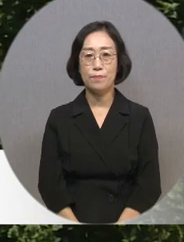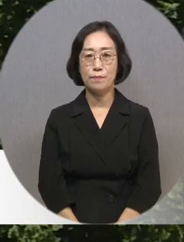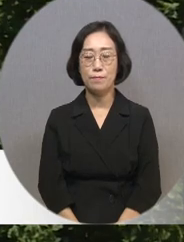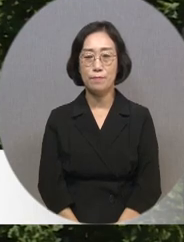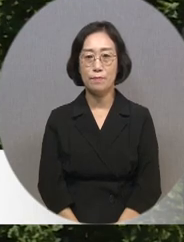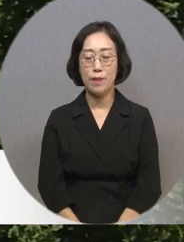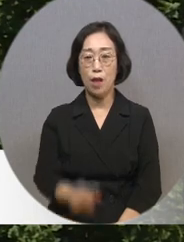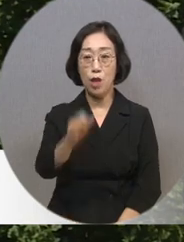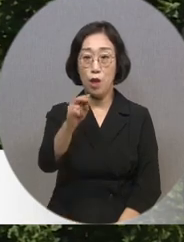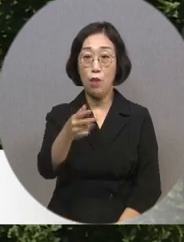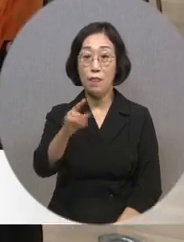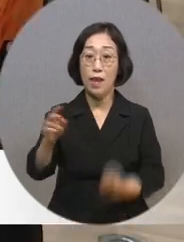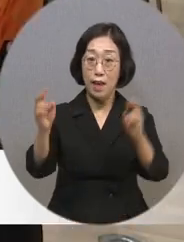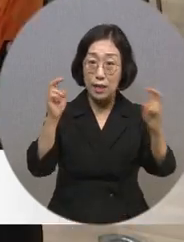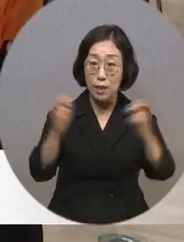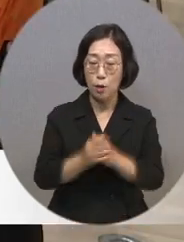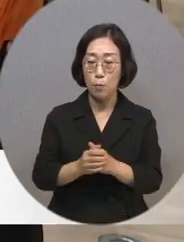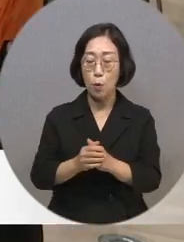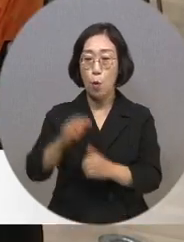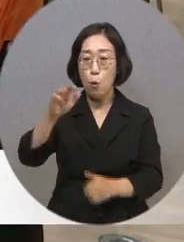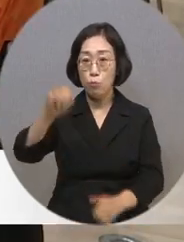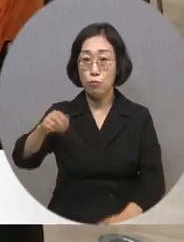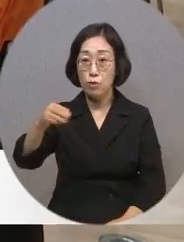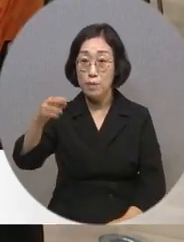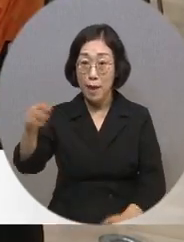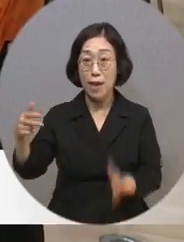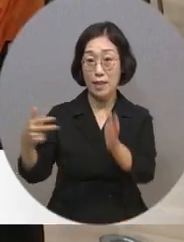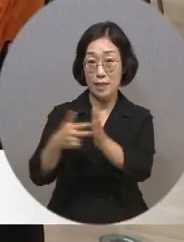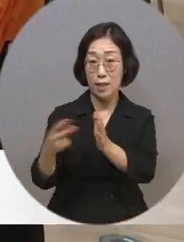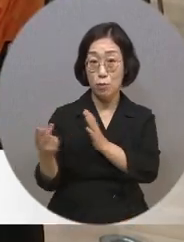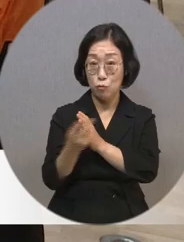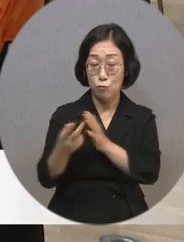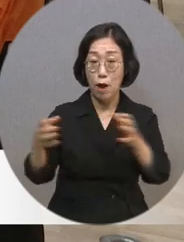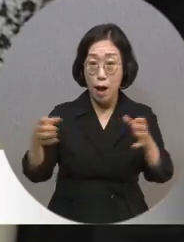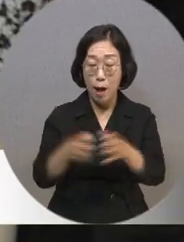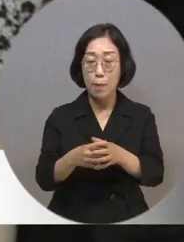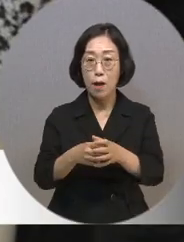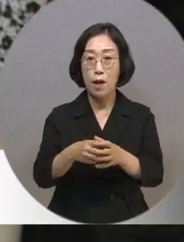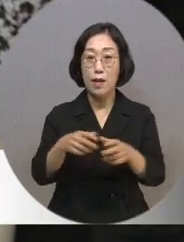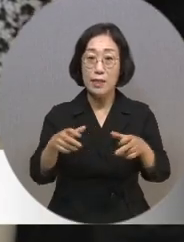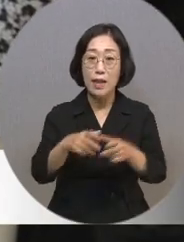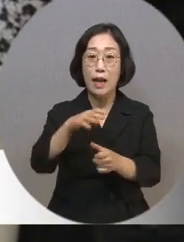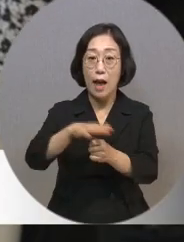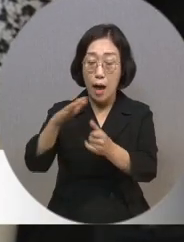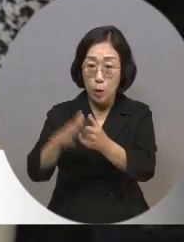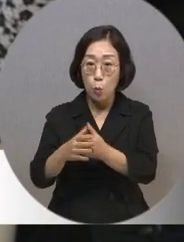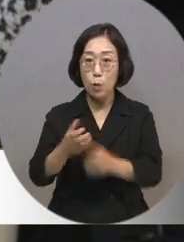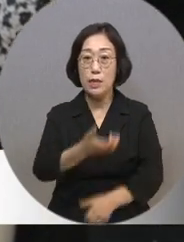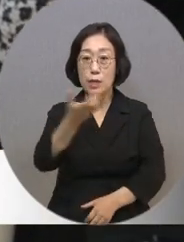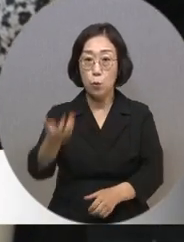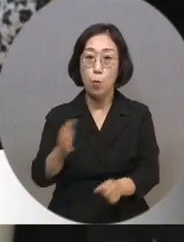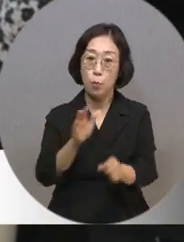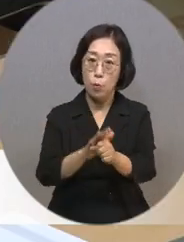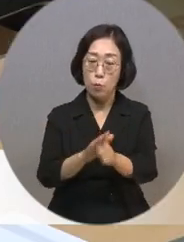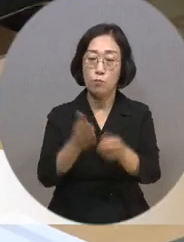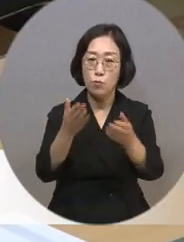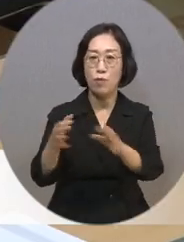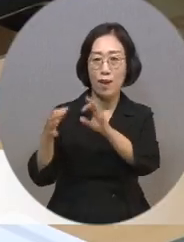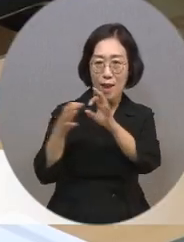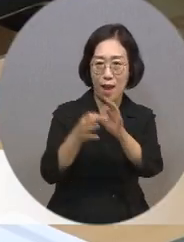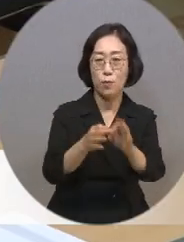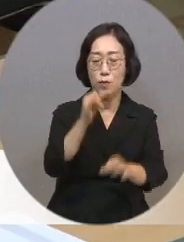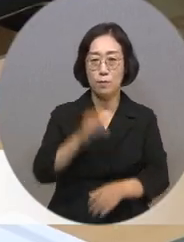현대모비스와 푸르메 재단이 장애아동 이동 편의 지원을 이어갑니다 지난 29일 푸르메재단에서 진행된